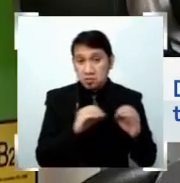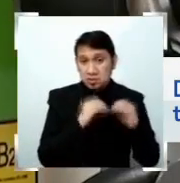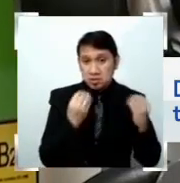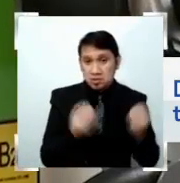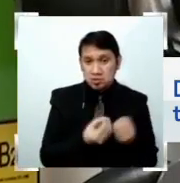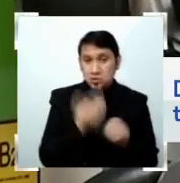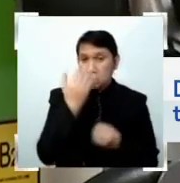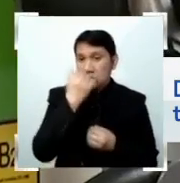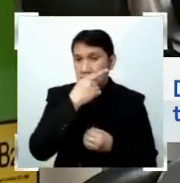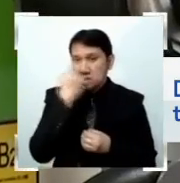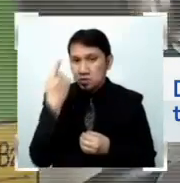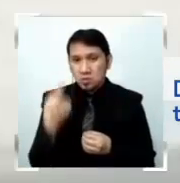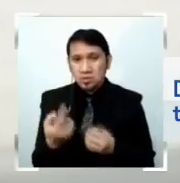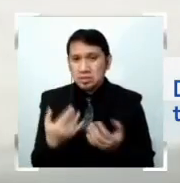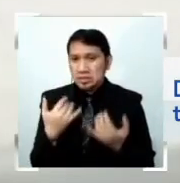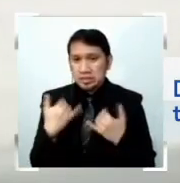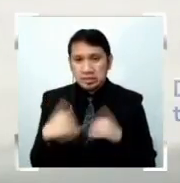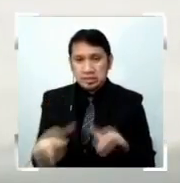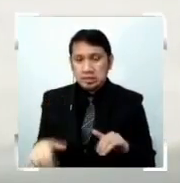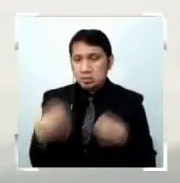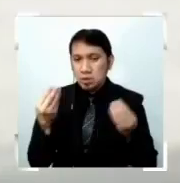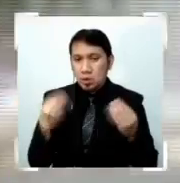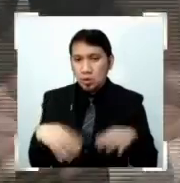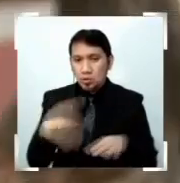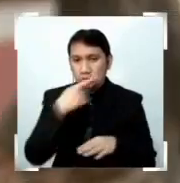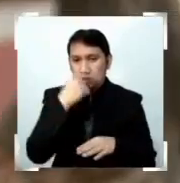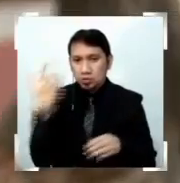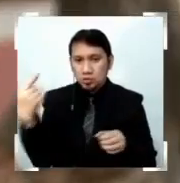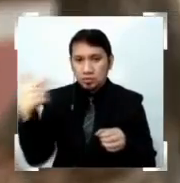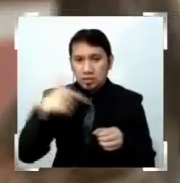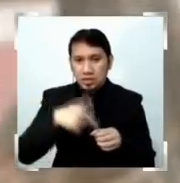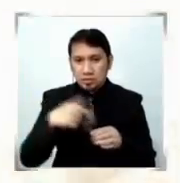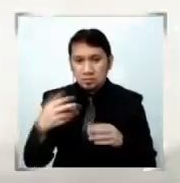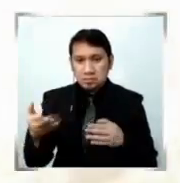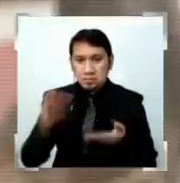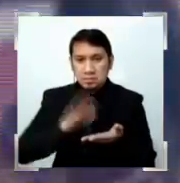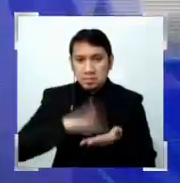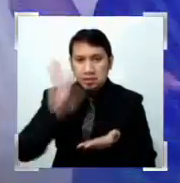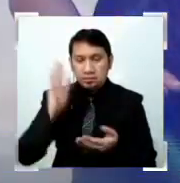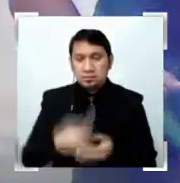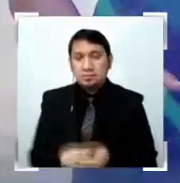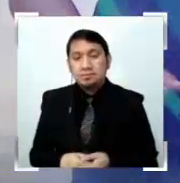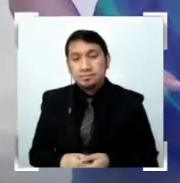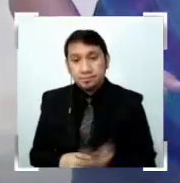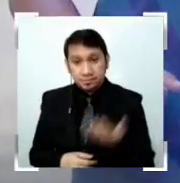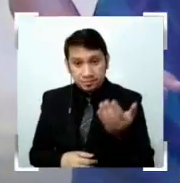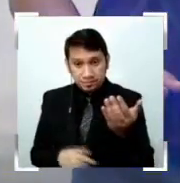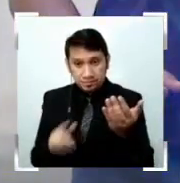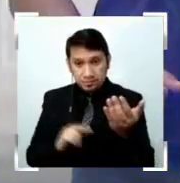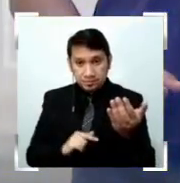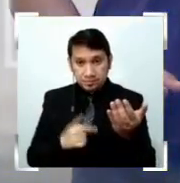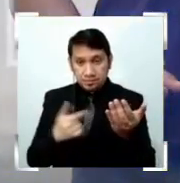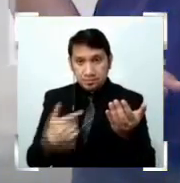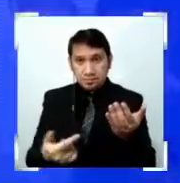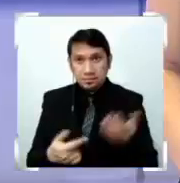ng presyo ng produktong petrolyo. Ako si Jun Van Racion. Ako si Ivan Mayrina. Kami ang inyo. Saksi!